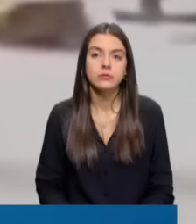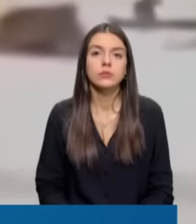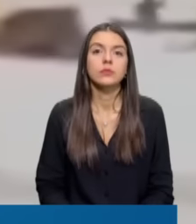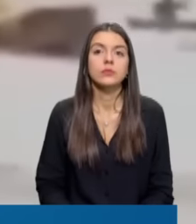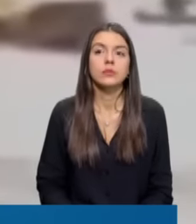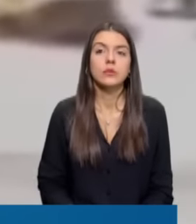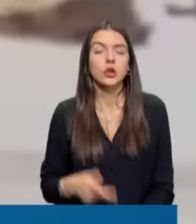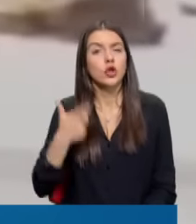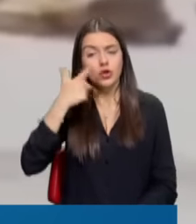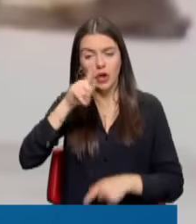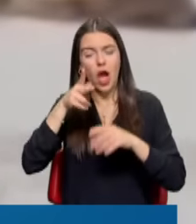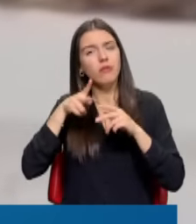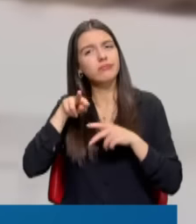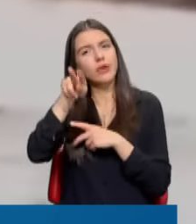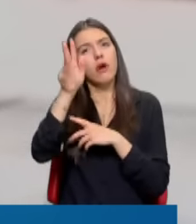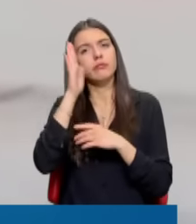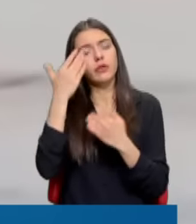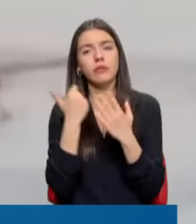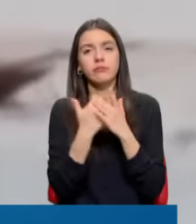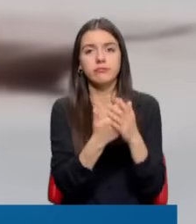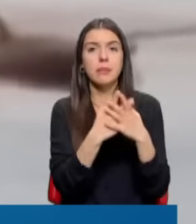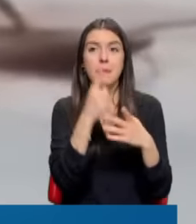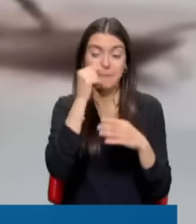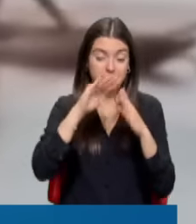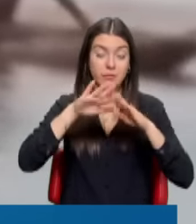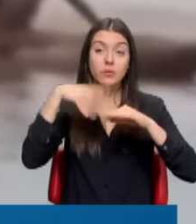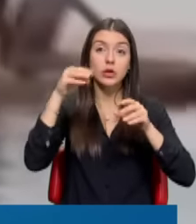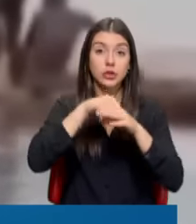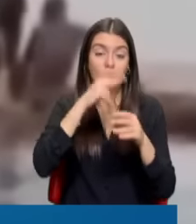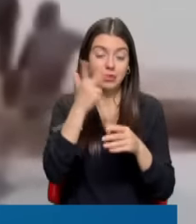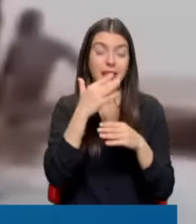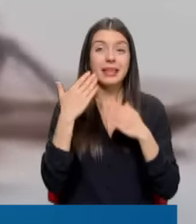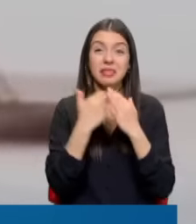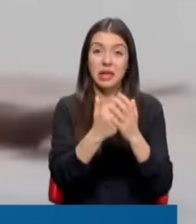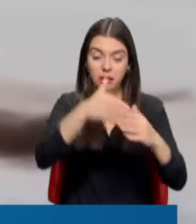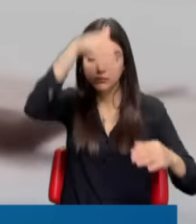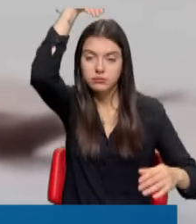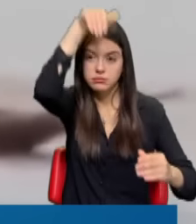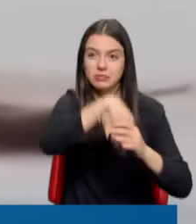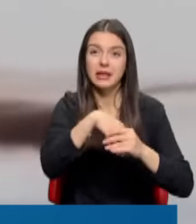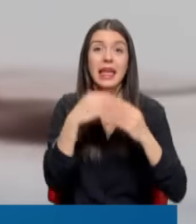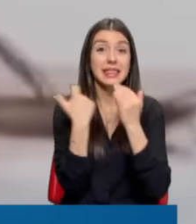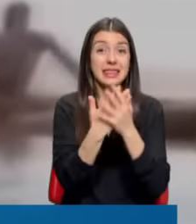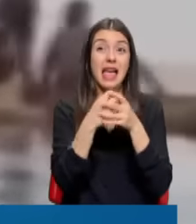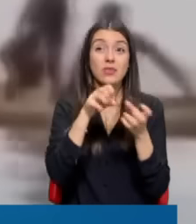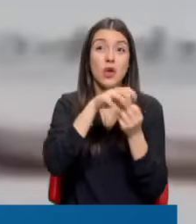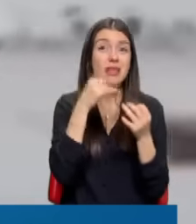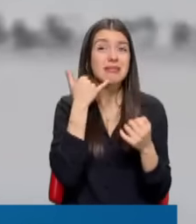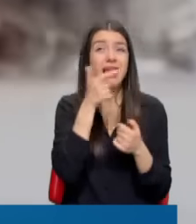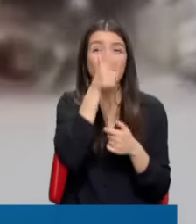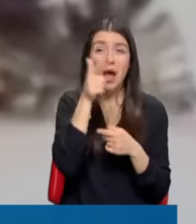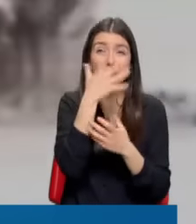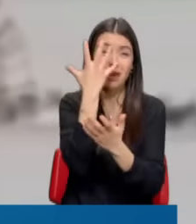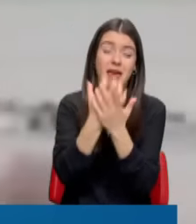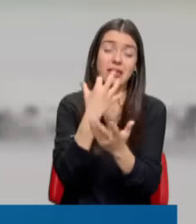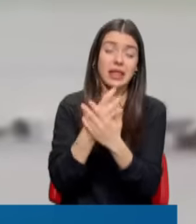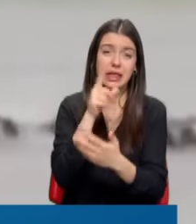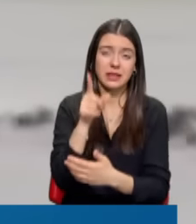Mokera köyüne doğru ilerleyen tekne bir süre sonra alabora oldu. Tekne faciası cep telefonu kameralarıyla